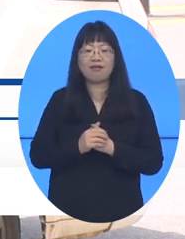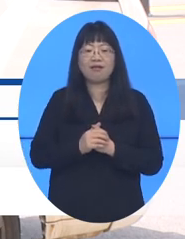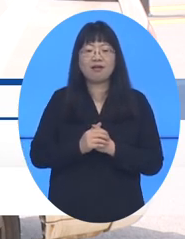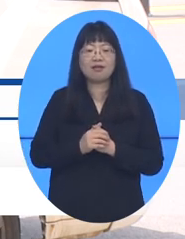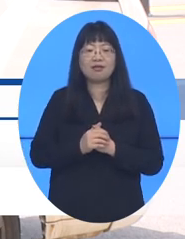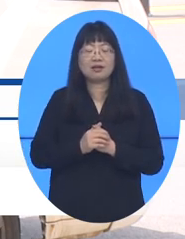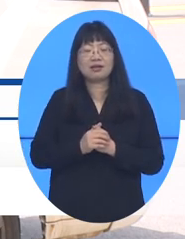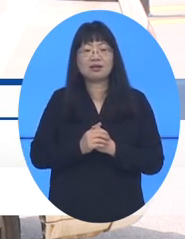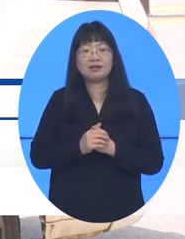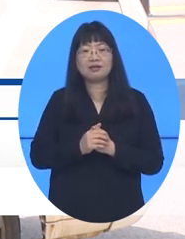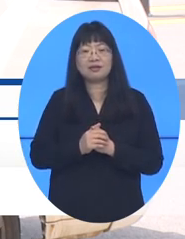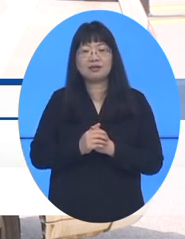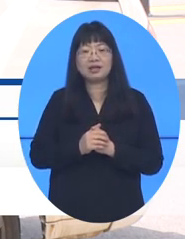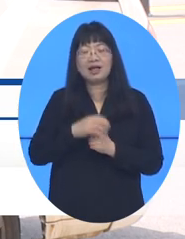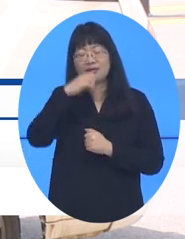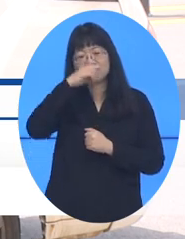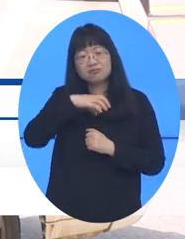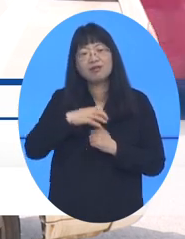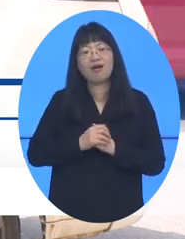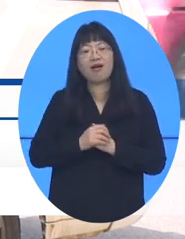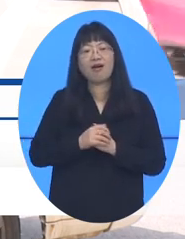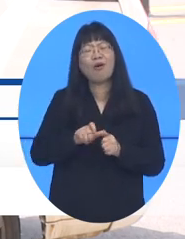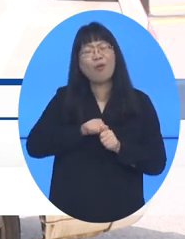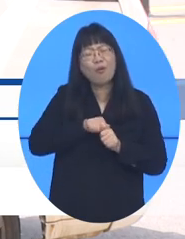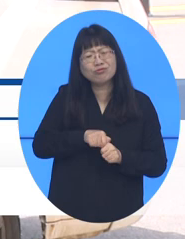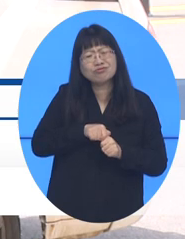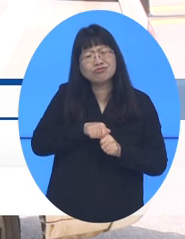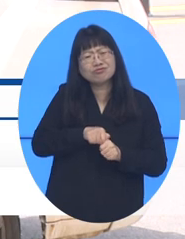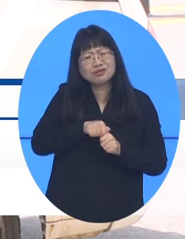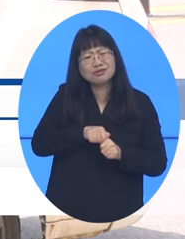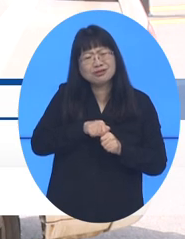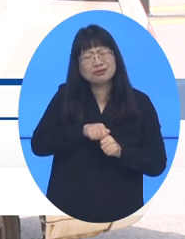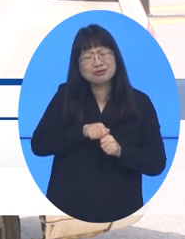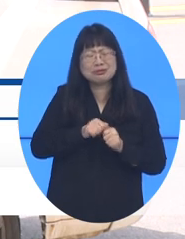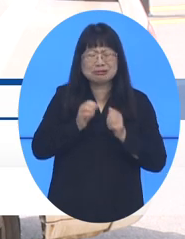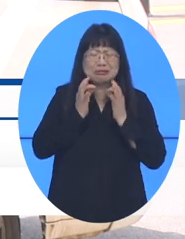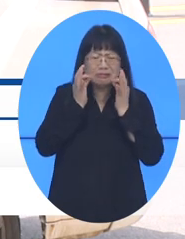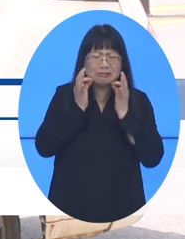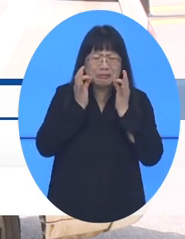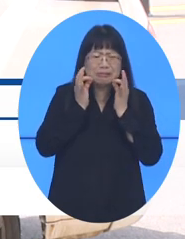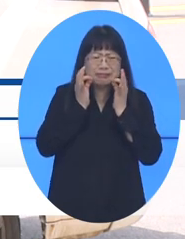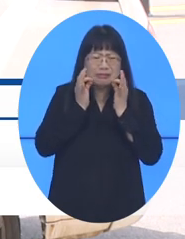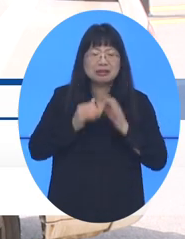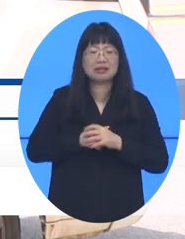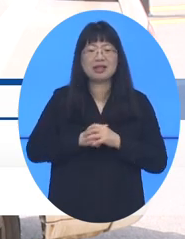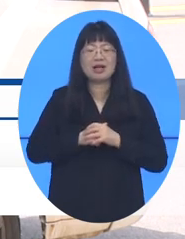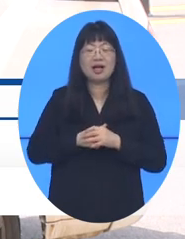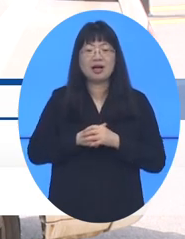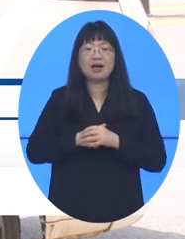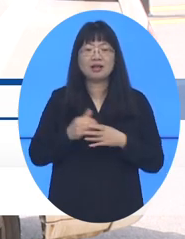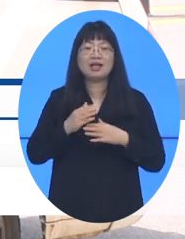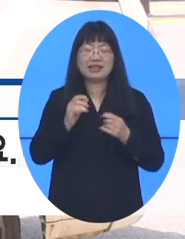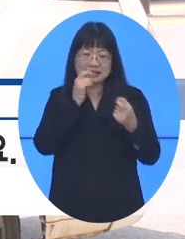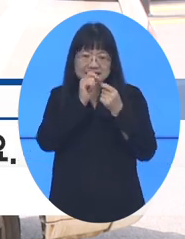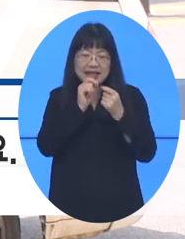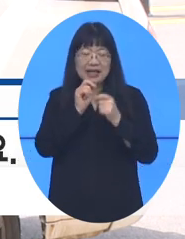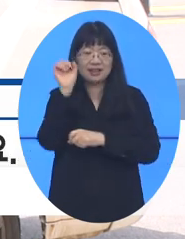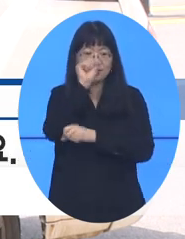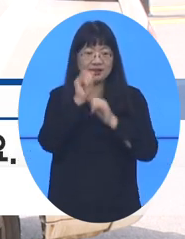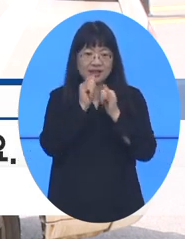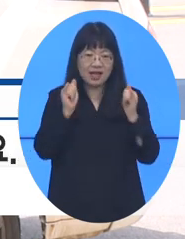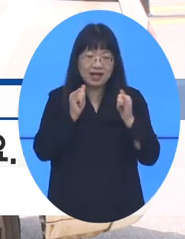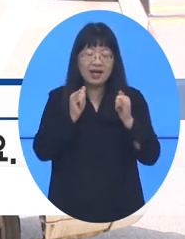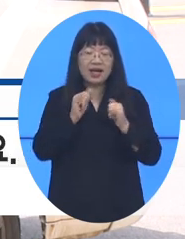그 경우에도 그냥 억지로 맞췄어요. 그러니까 좀 친한 기사가 이제 시간이 남아갖고